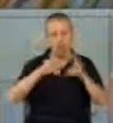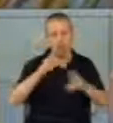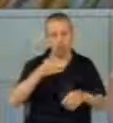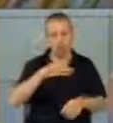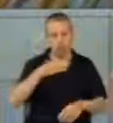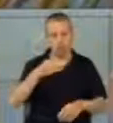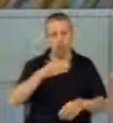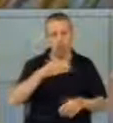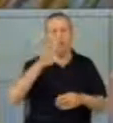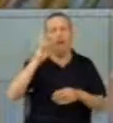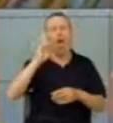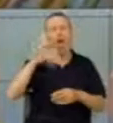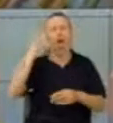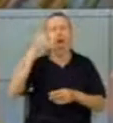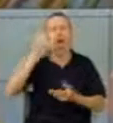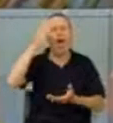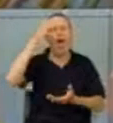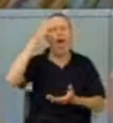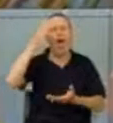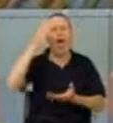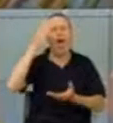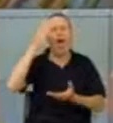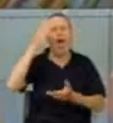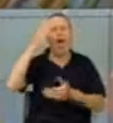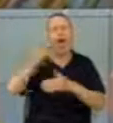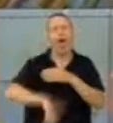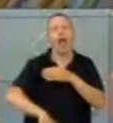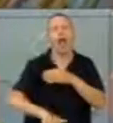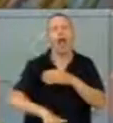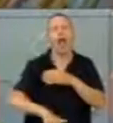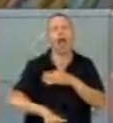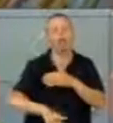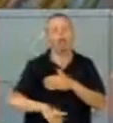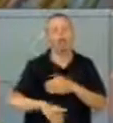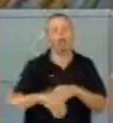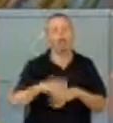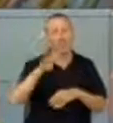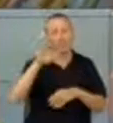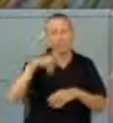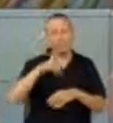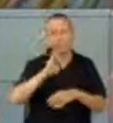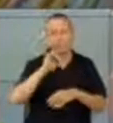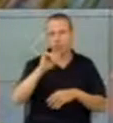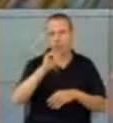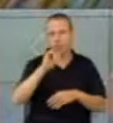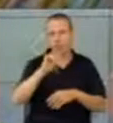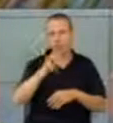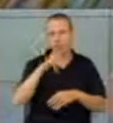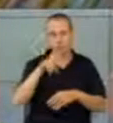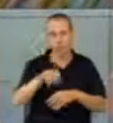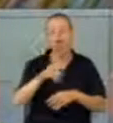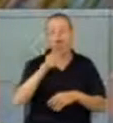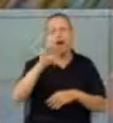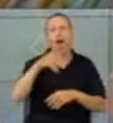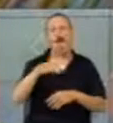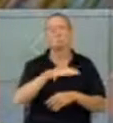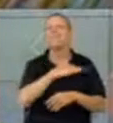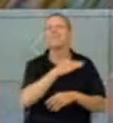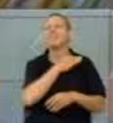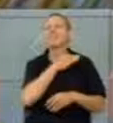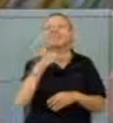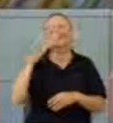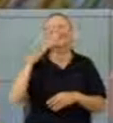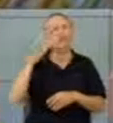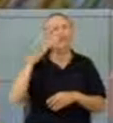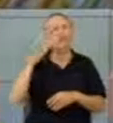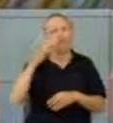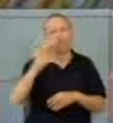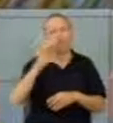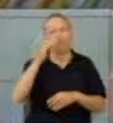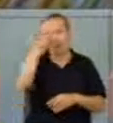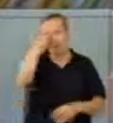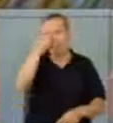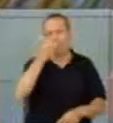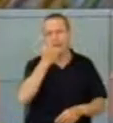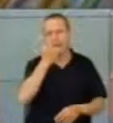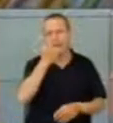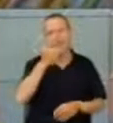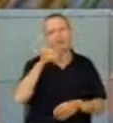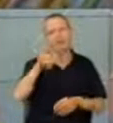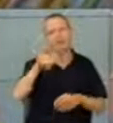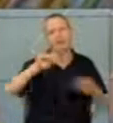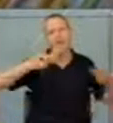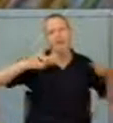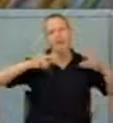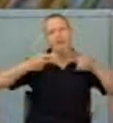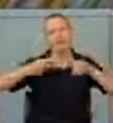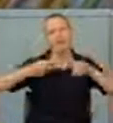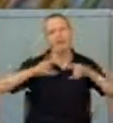להיות הכרעה, ולמרות שלא רצינו את זה, זה חייב להיות חיסול החמאס. אין ברירה אחרת. וזה הפוך ממה שאמרתי בשבוע שעבר,